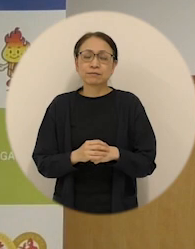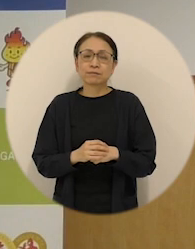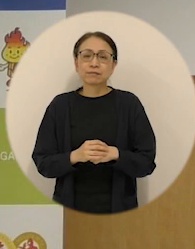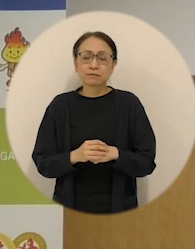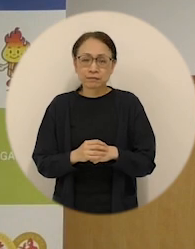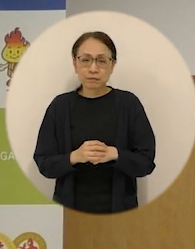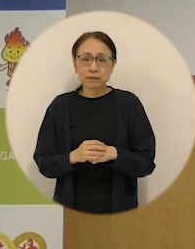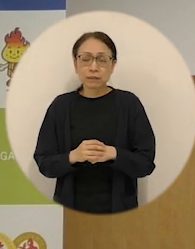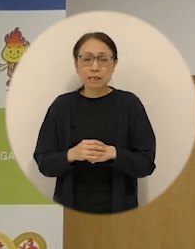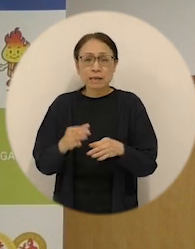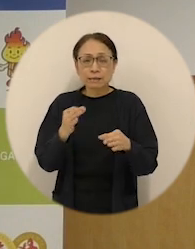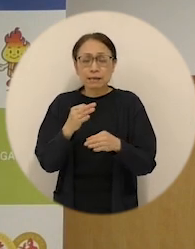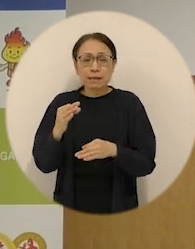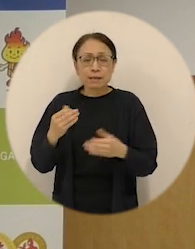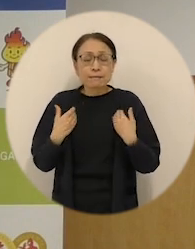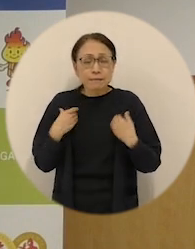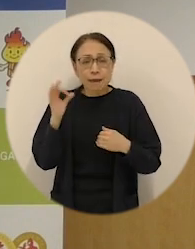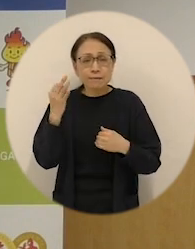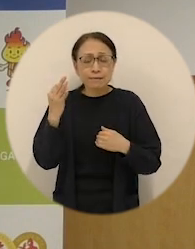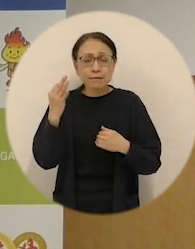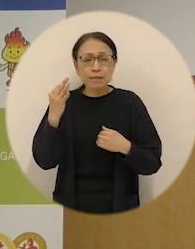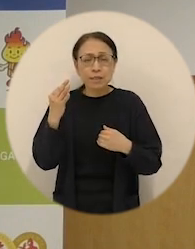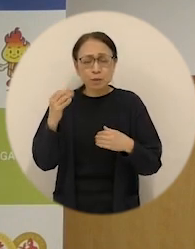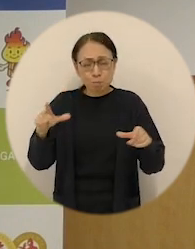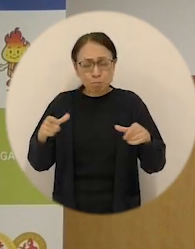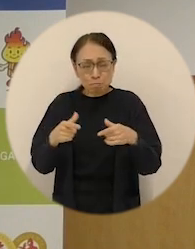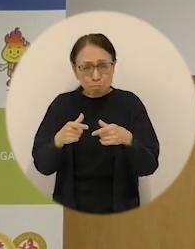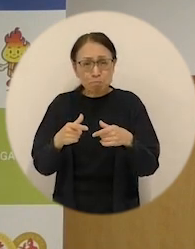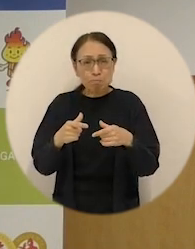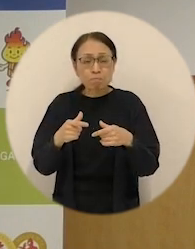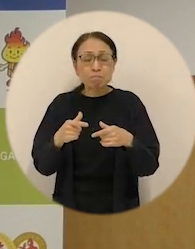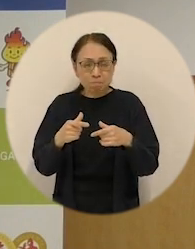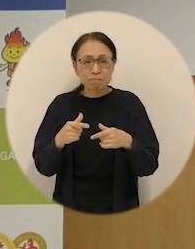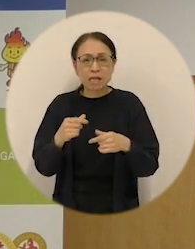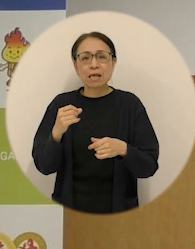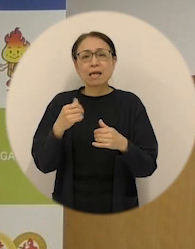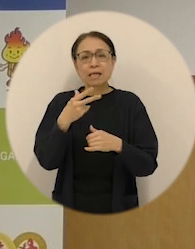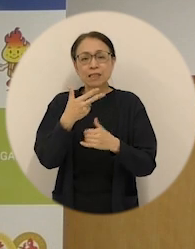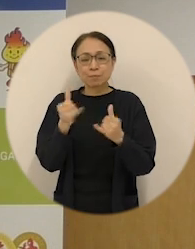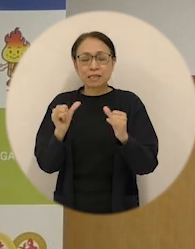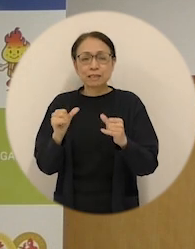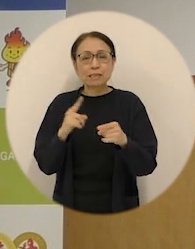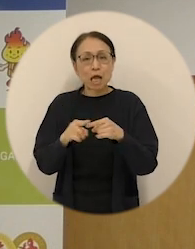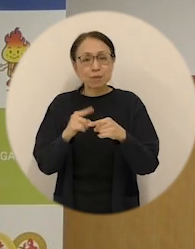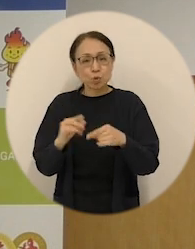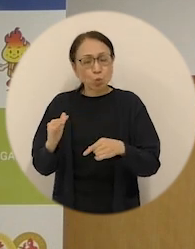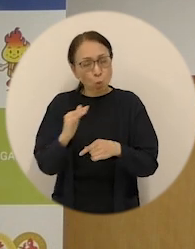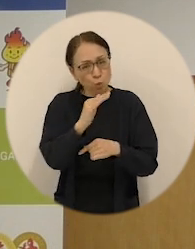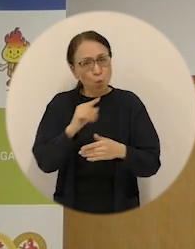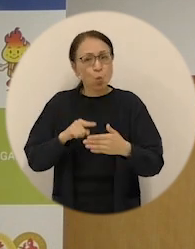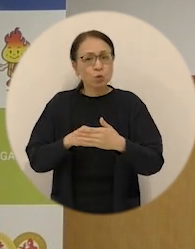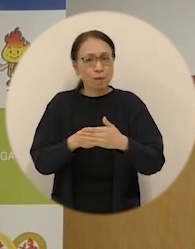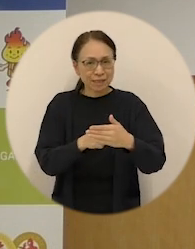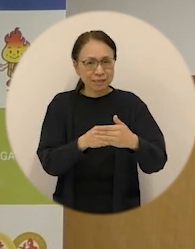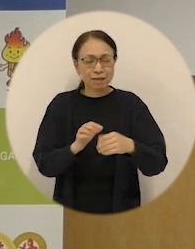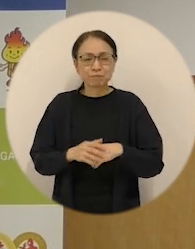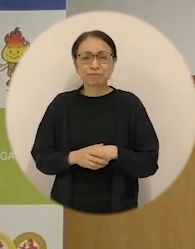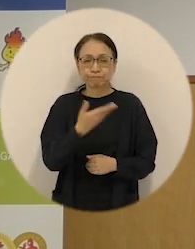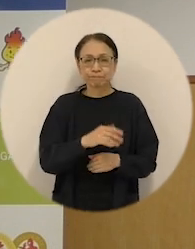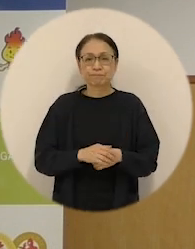経常経費の縮減に取り組みながら市民サービスの向上に努めたところであります。次